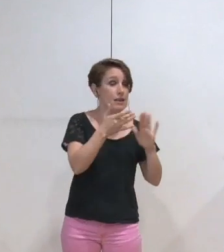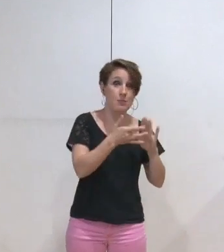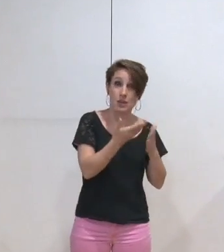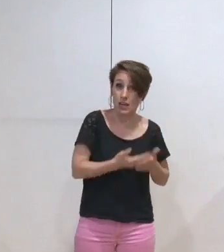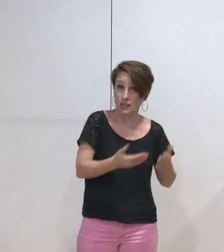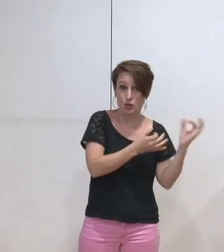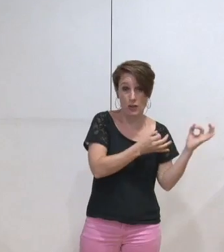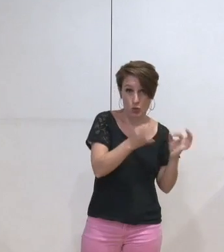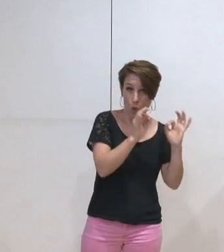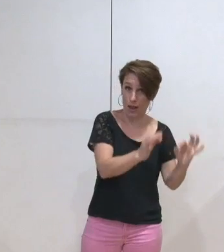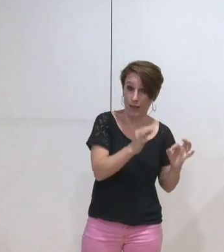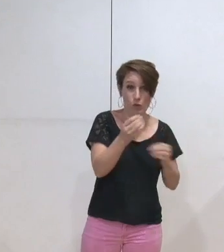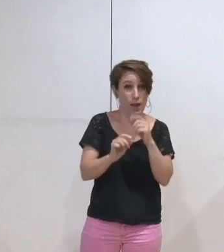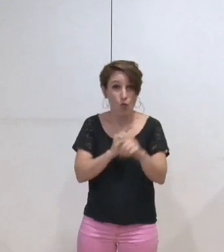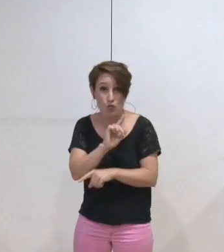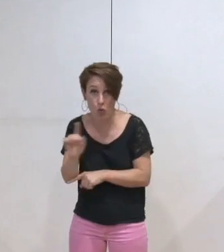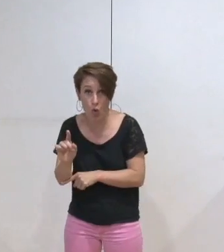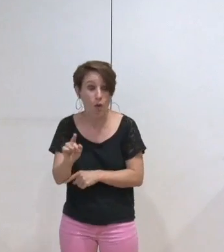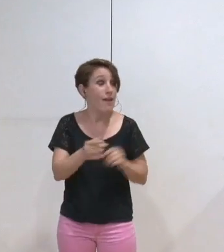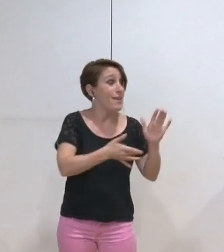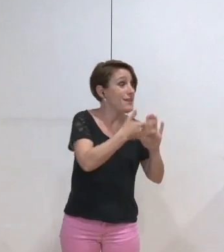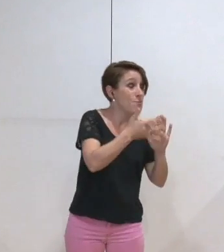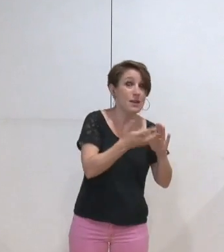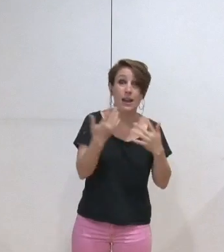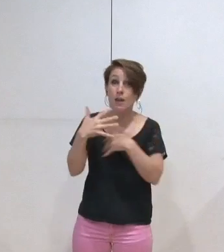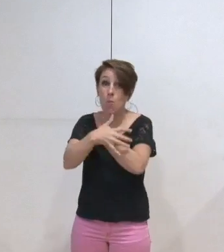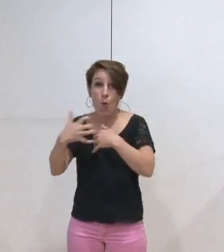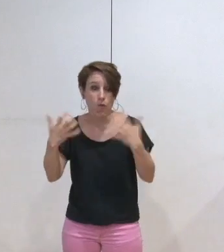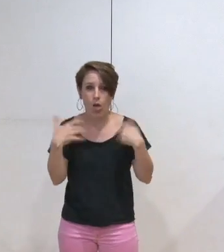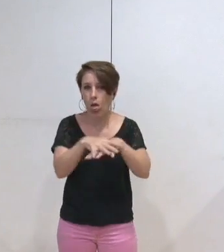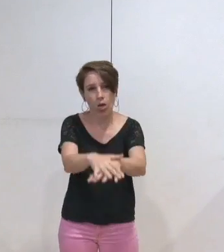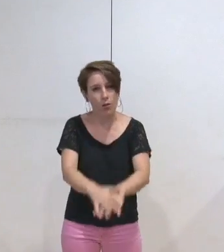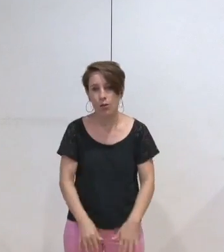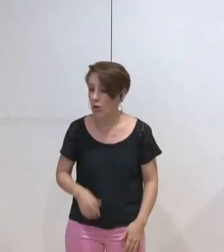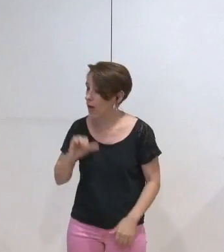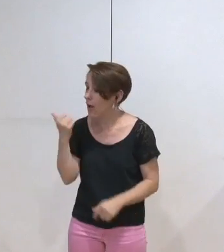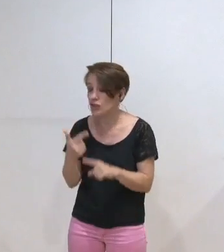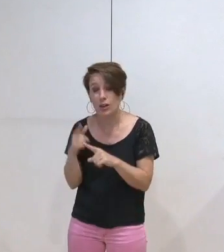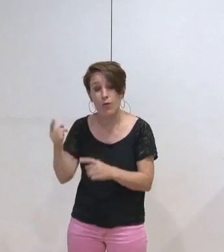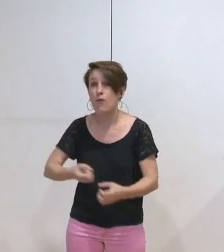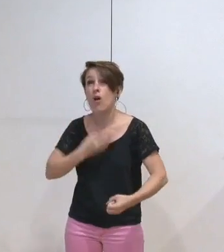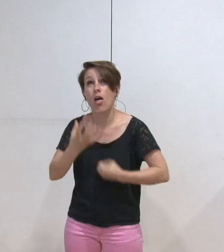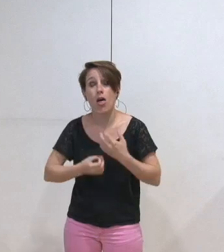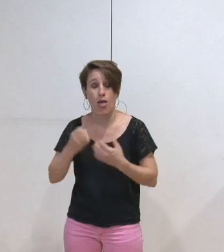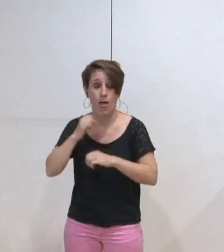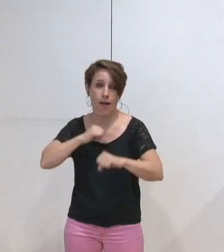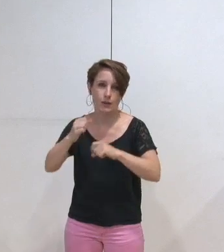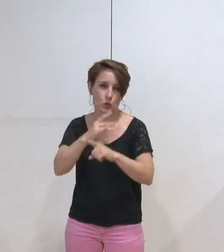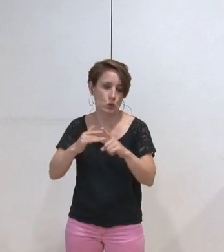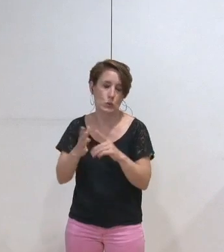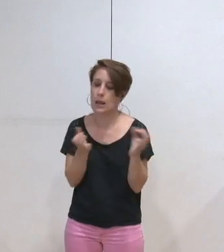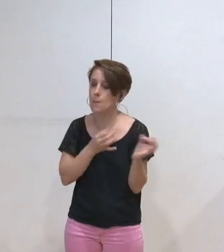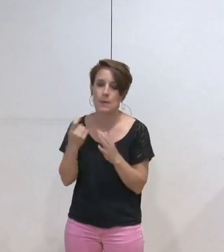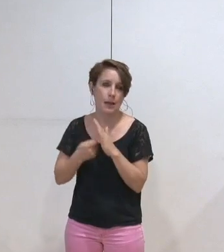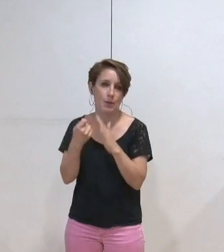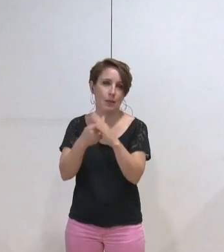finalement pauvre et immigré c'est finalement un fil conducteur de vos analyses à chaque fois que vous prenez la parole sur l'action sociale à vous entendre on a l'impression que